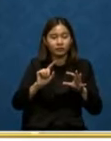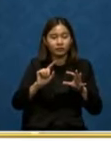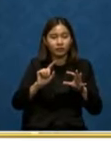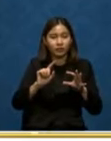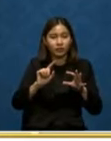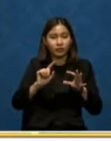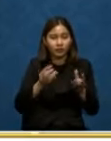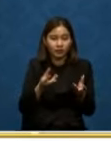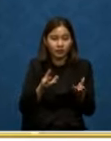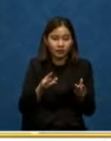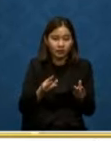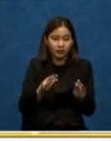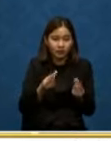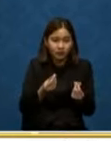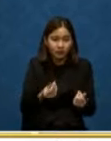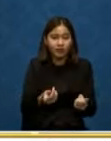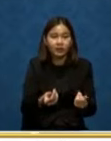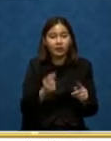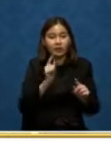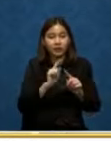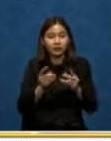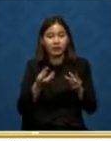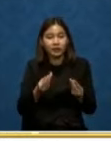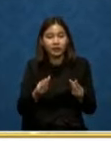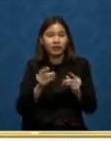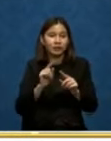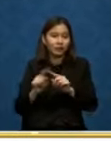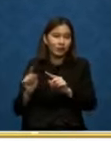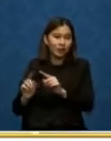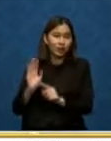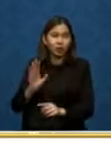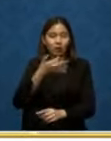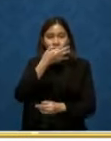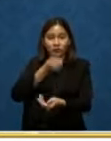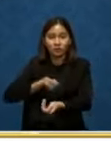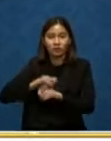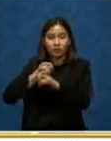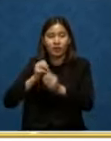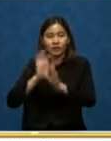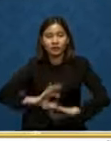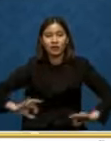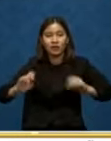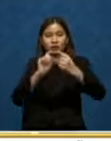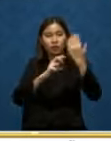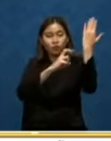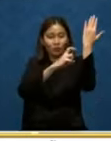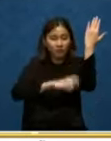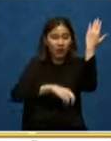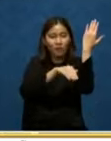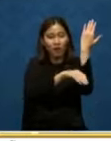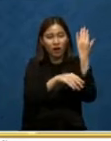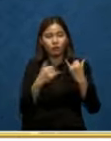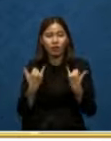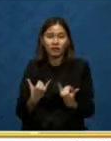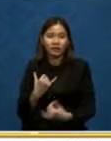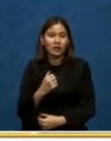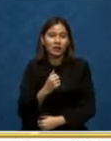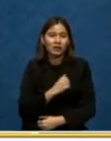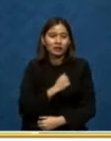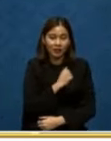ดินซับซ้อนให้กับพี่น้องชาวเกษตรกรด้วยโดยเฉพาะพี่น้องชาวสวนยางสวนปาล์มครับบอบช้ำแล้วเหมือน